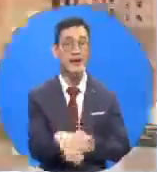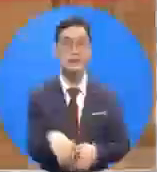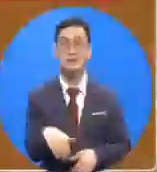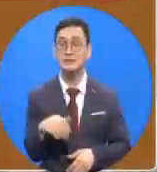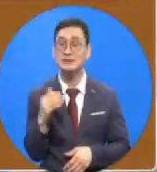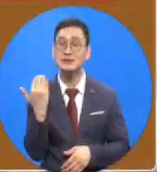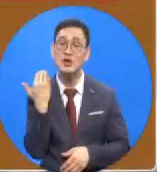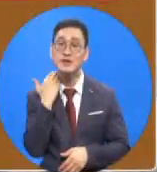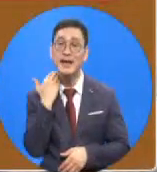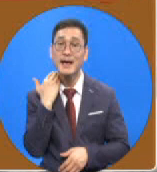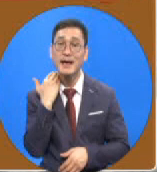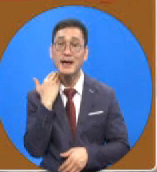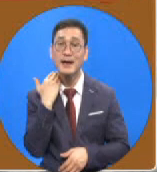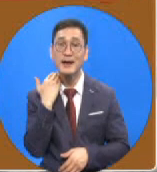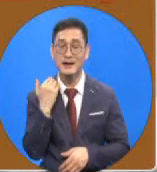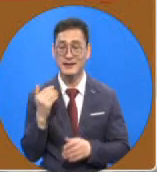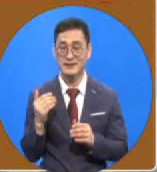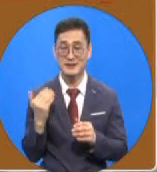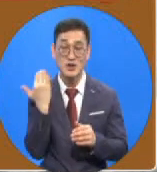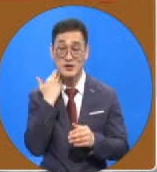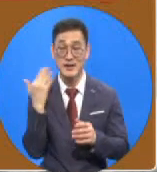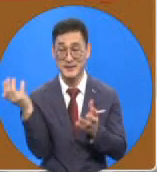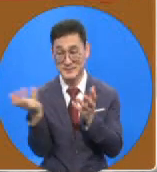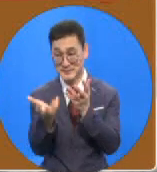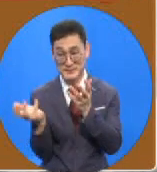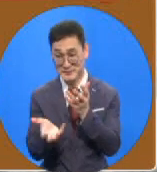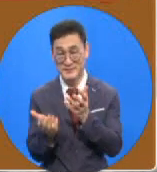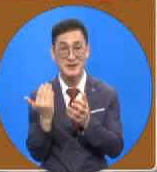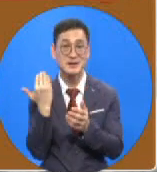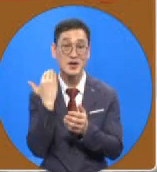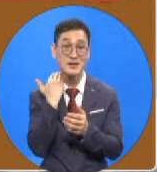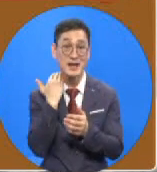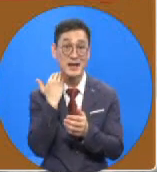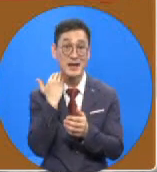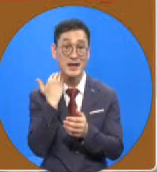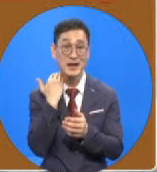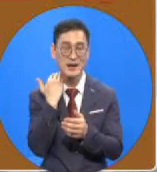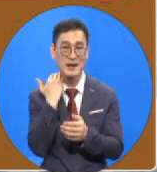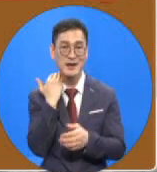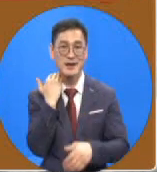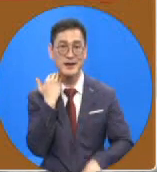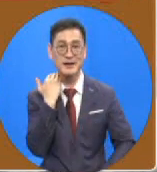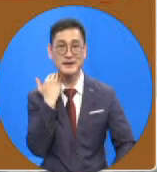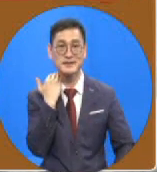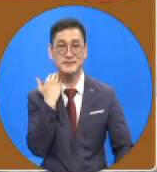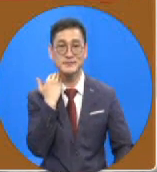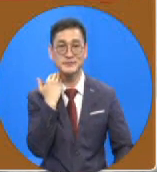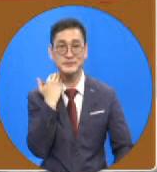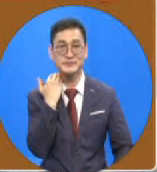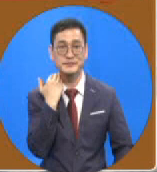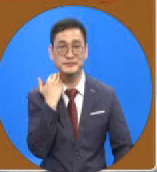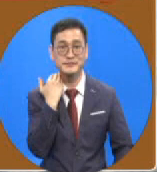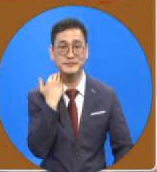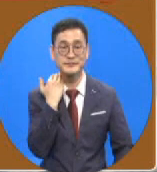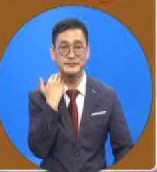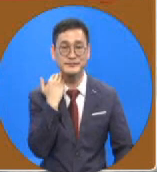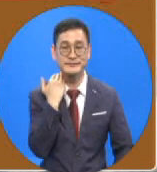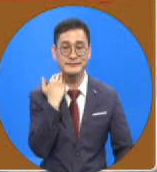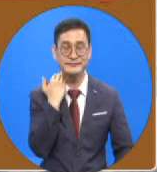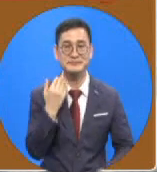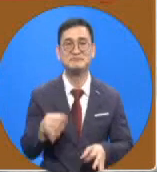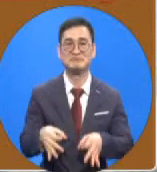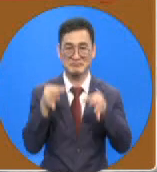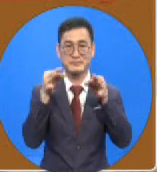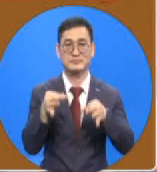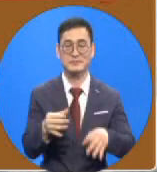인상 등 것도 굉장히 구설에 오르는 데 좀 살펴 보시면 기존 세입자가 있을 거 아니에요 2분이 나가면서 지난 12일의